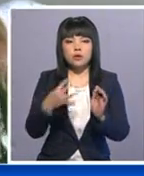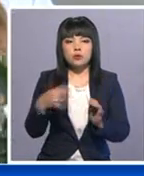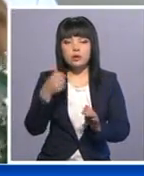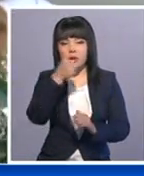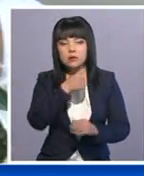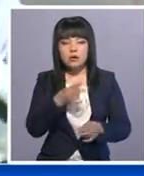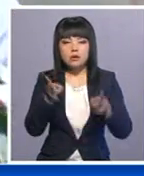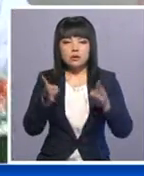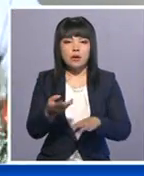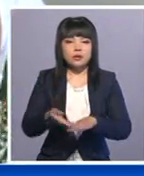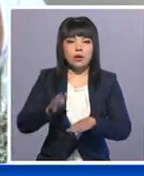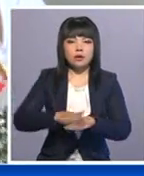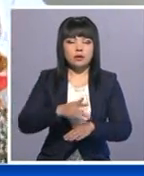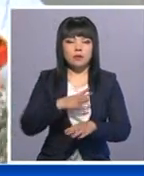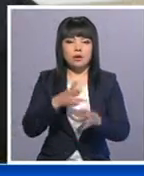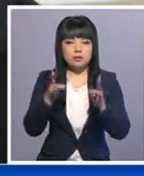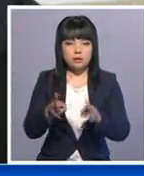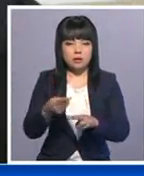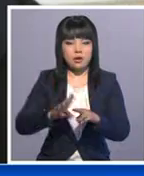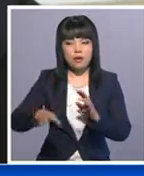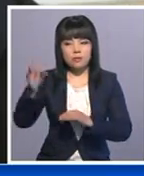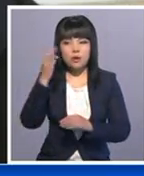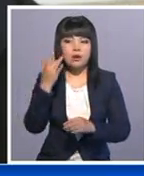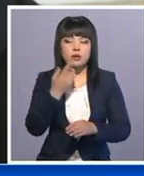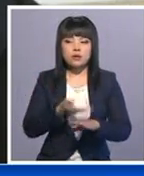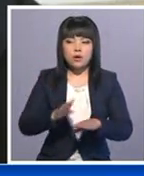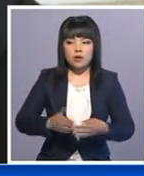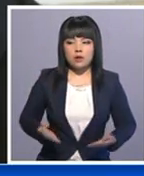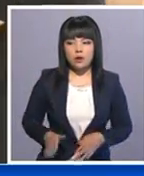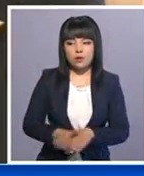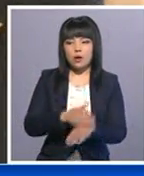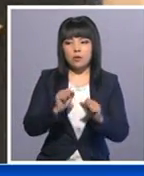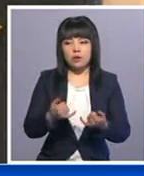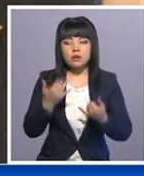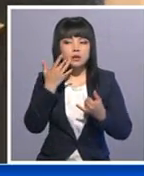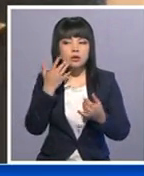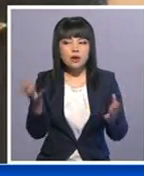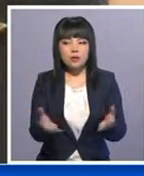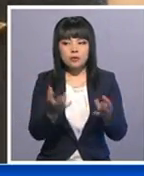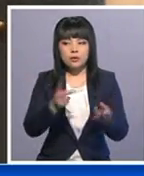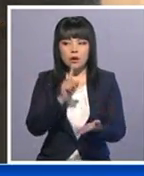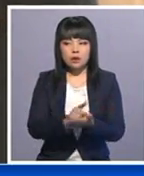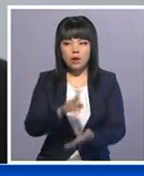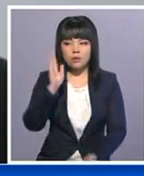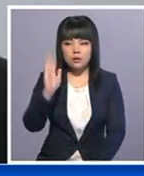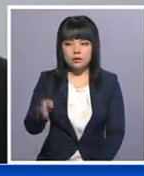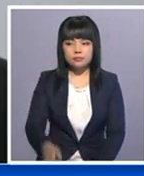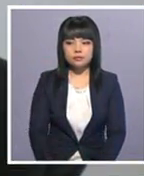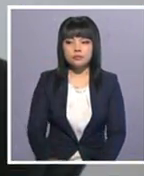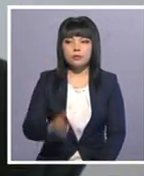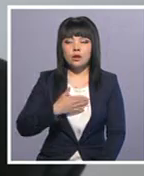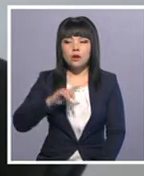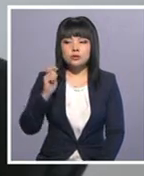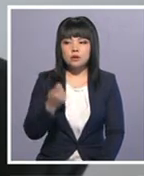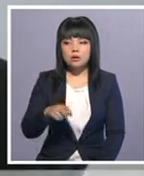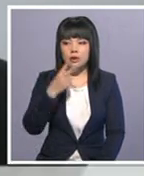да, санасы сергек ақсақалдың ендігі тілегі елдің амандығы. Енді соғыс болмас, соғысты көрмей кет. Сендер де көрі,